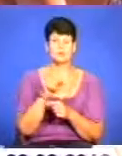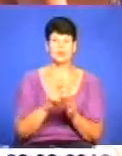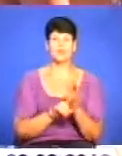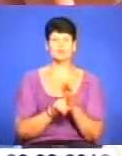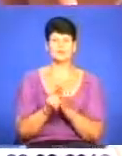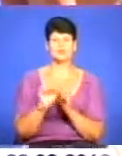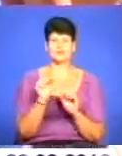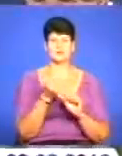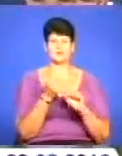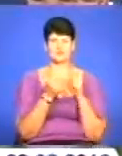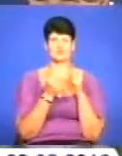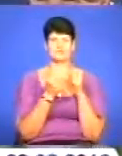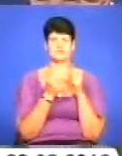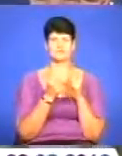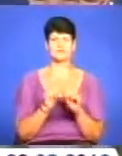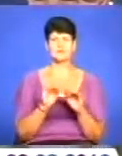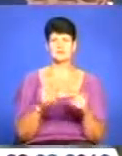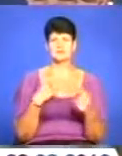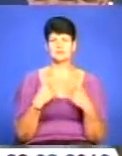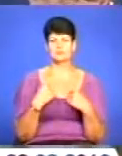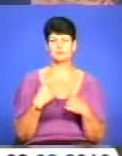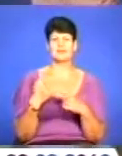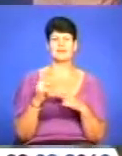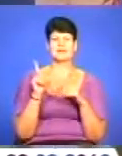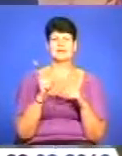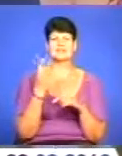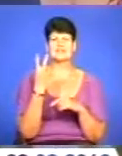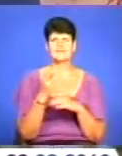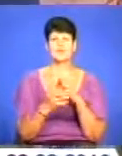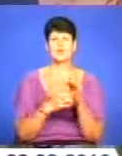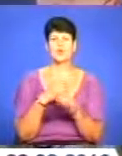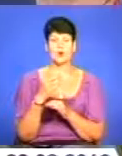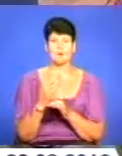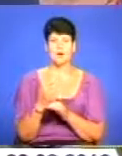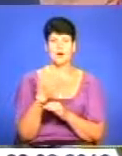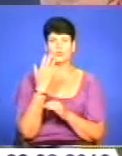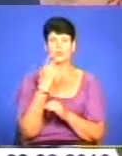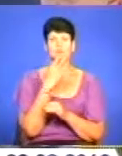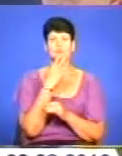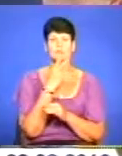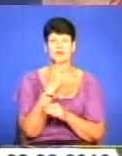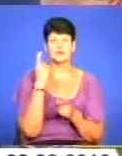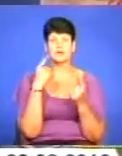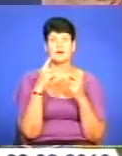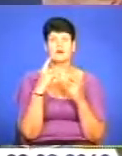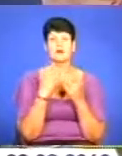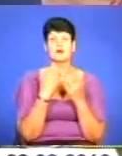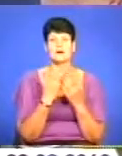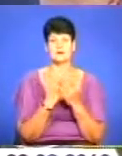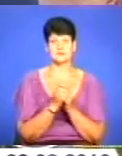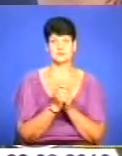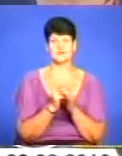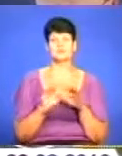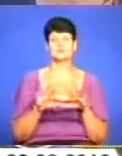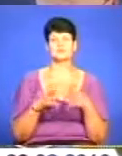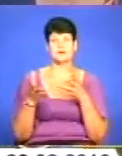їхня дружба. Діти змучені, їхали 2 доби. Ну, коли вони побачили цю сказку, у них вся усталість вже